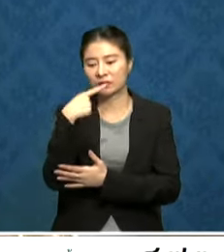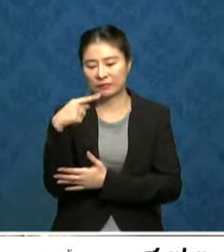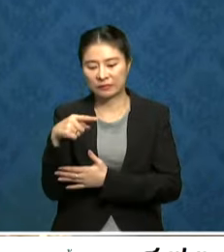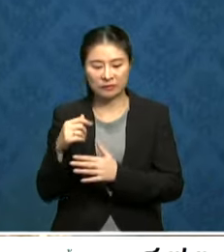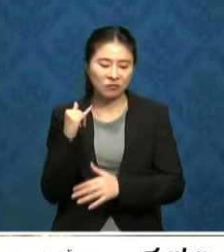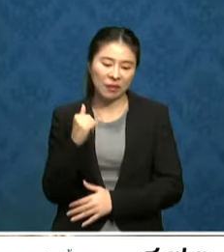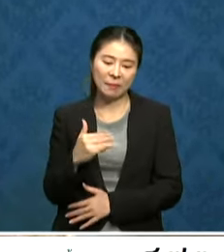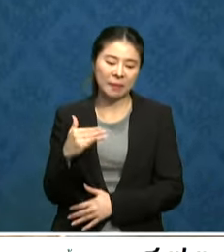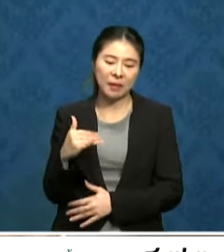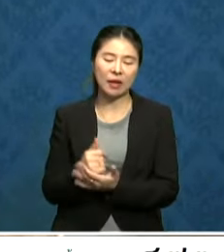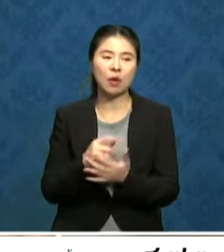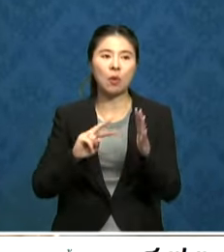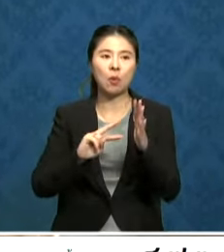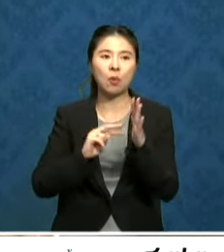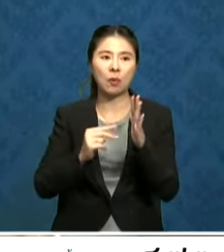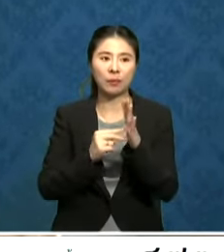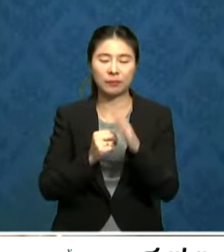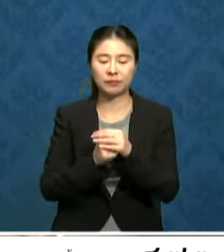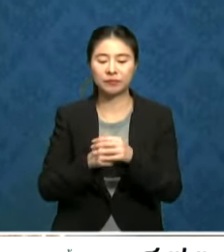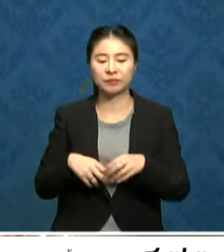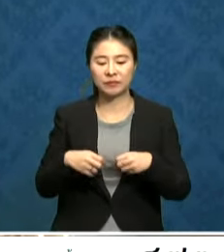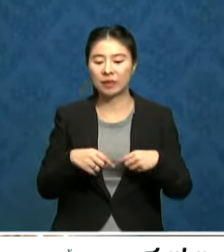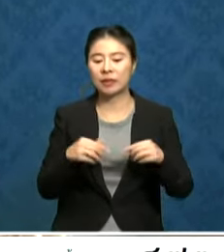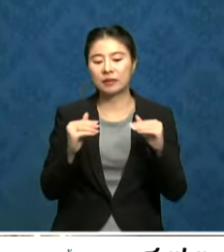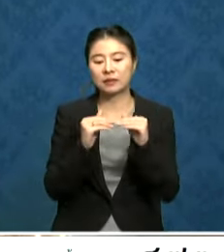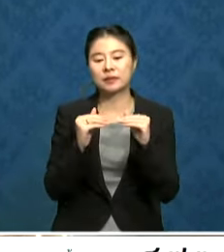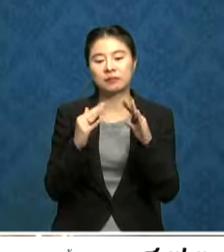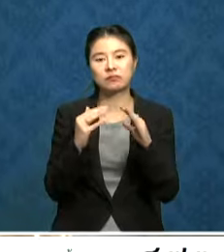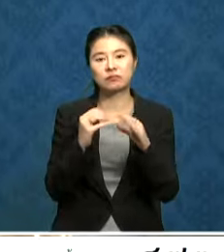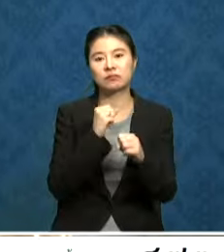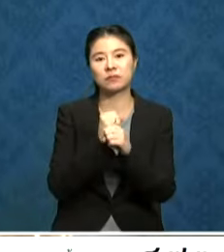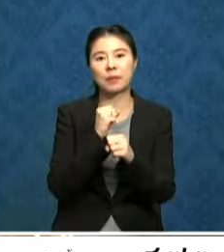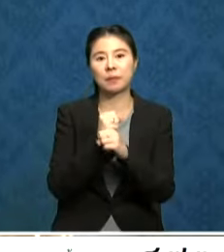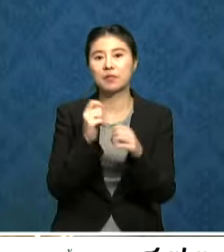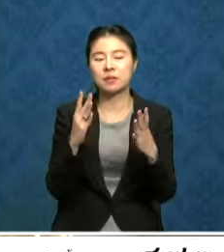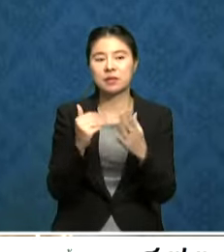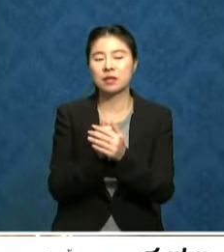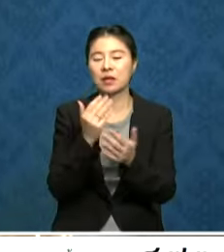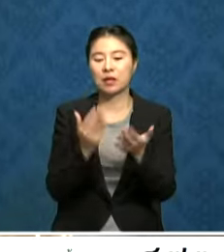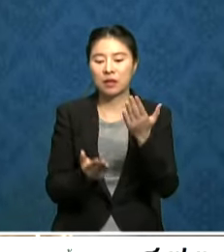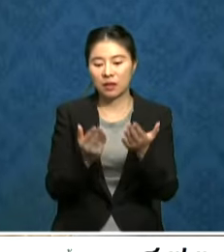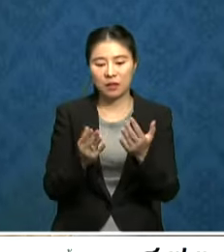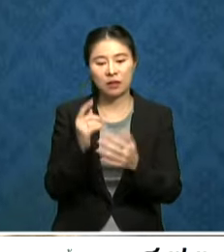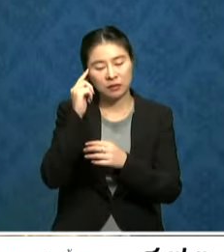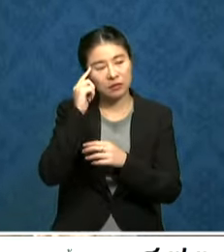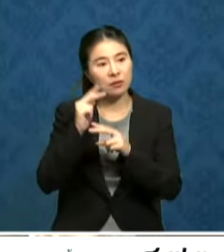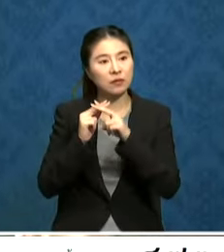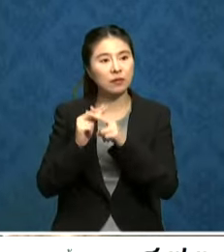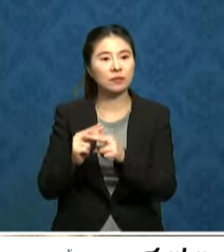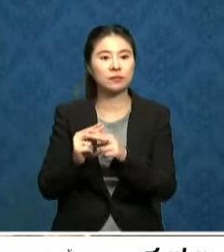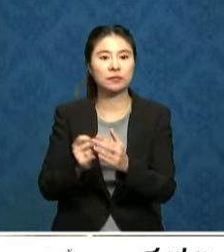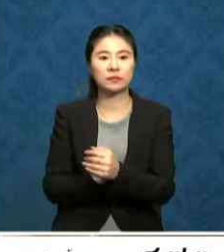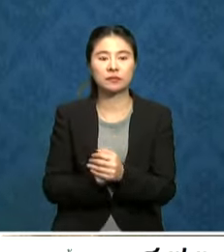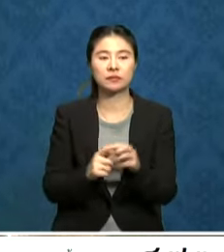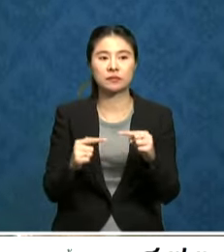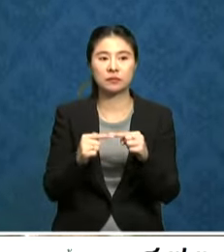สิทธิ์ย่อมถือว่าตนเองได้สละสิทธิ์ของตนเองที่จะกำหนดทิศทางแล้วก็ความเป็นไปของประเทศดังนั้น